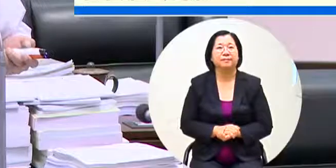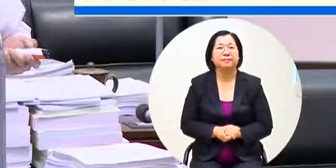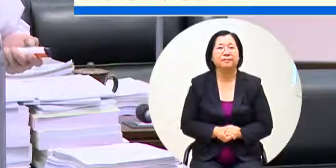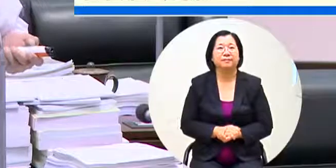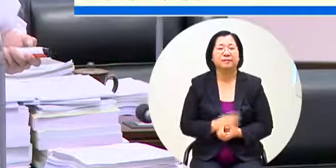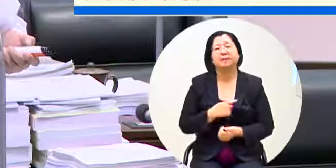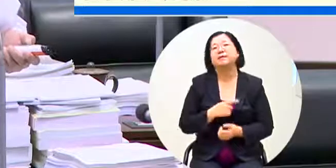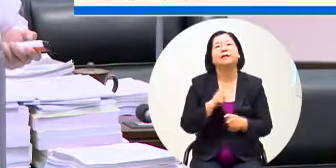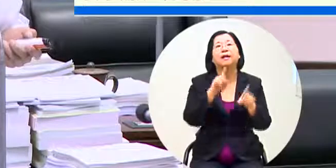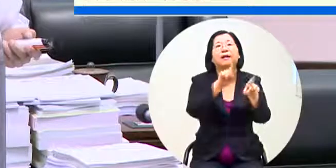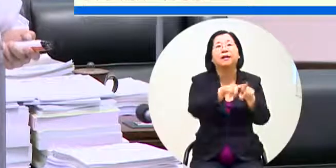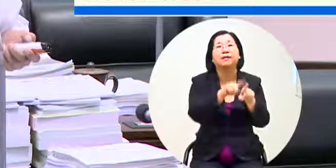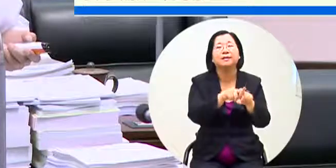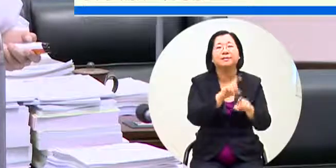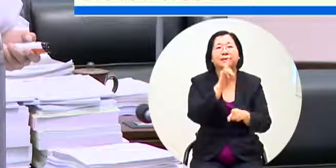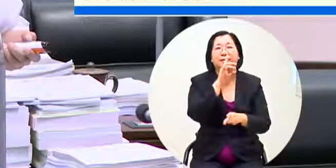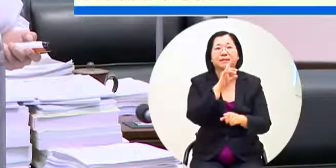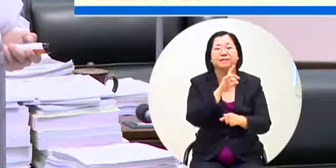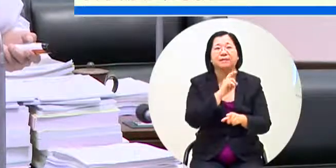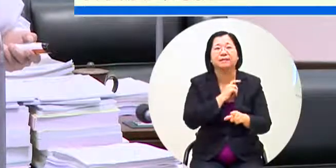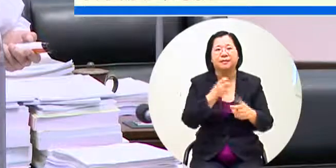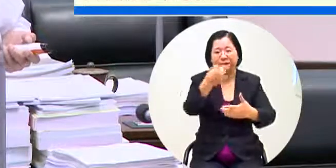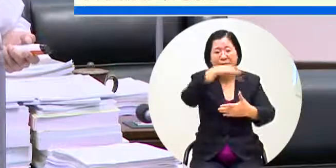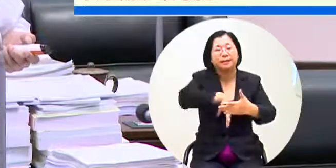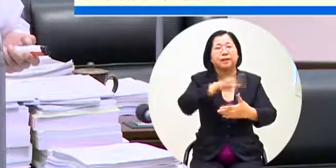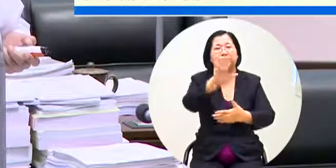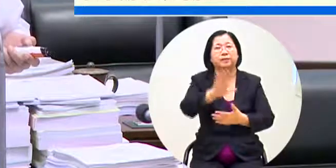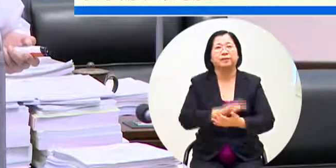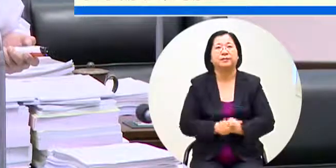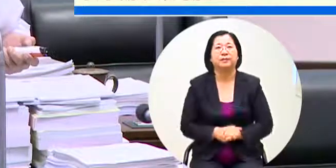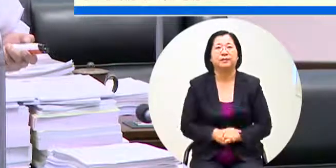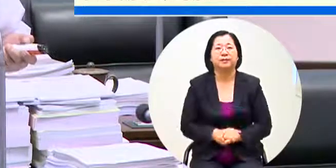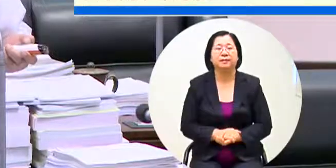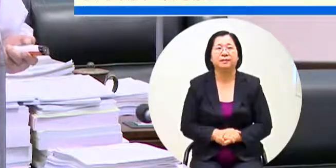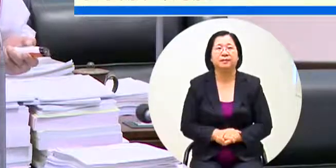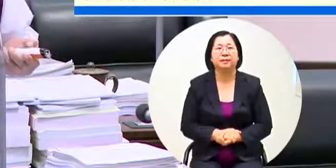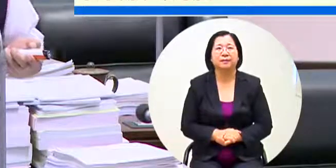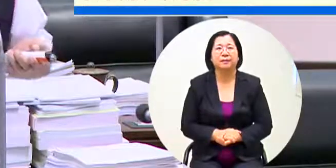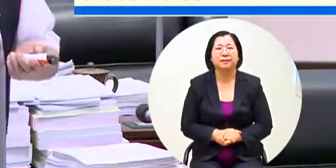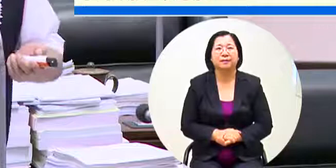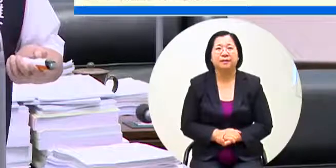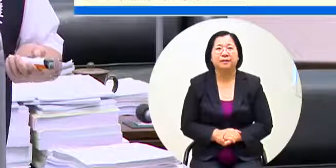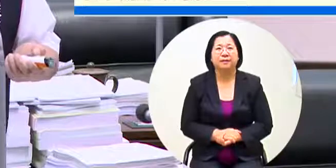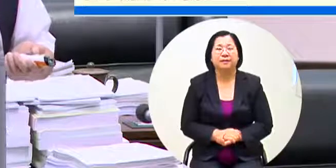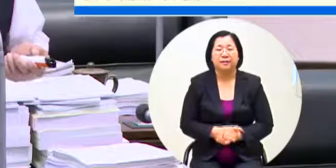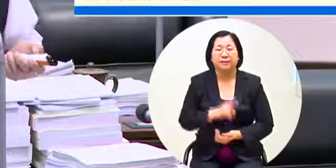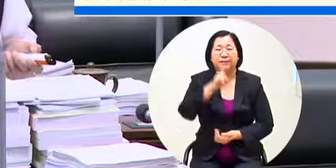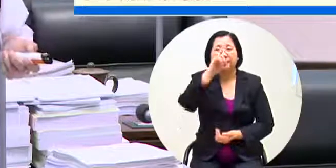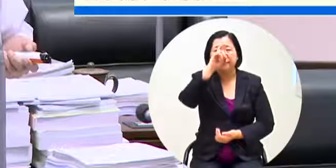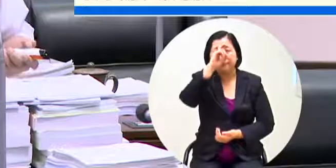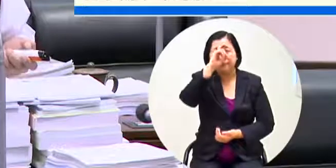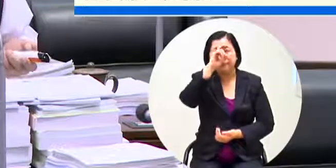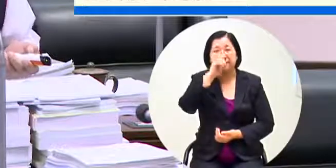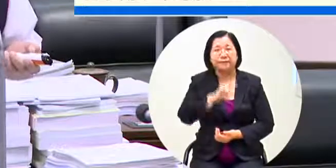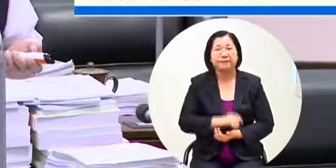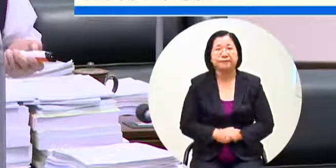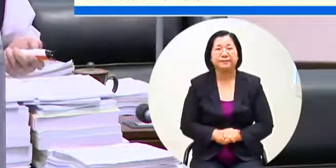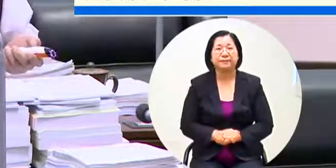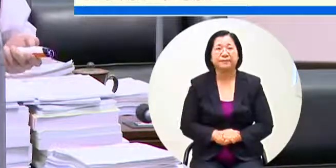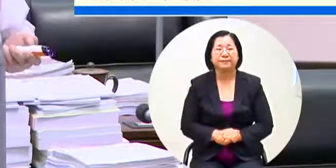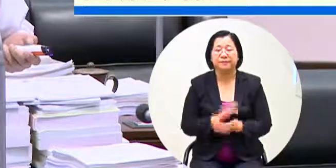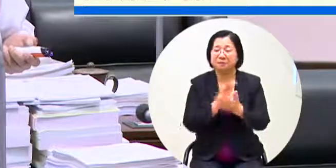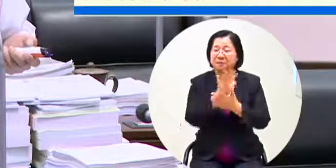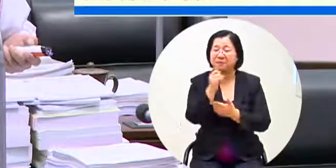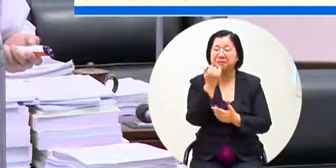啊，所以我想啊希望讲。啊，咱这个这会使讲未来有可能是未来趋势啦